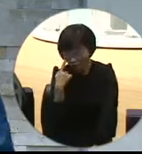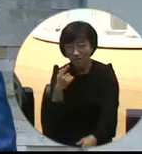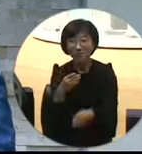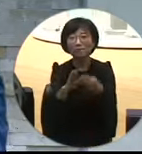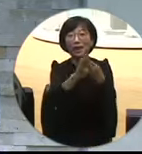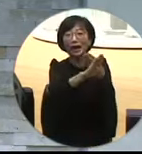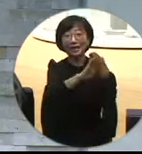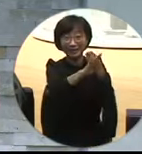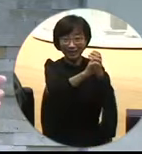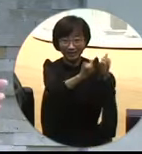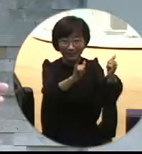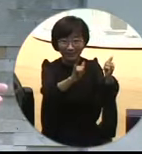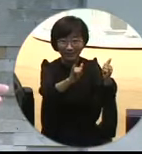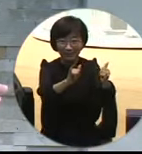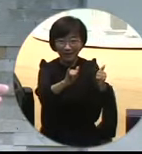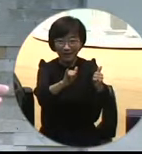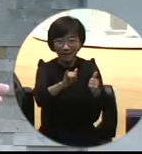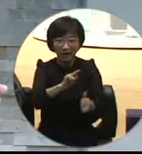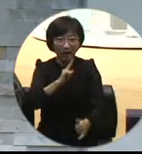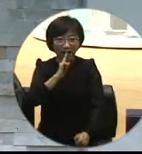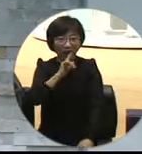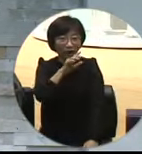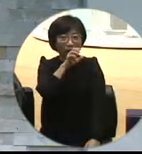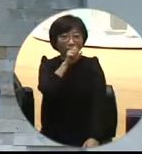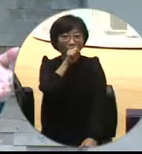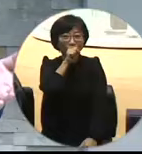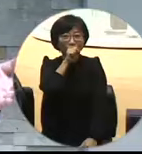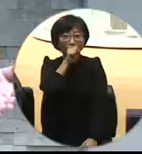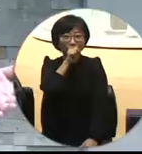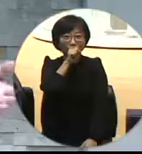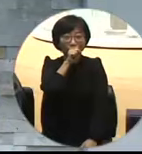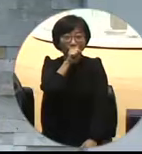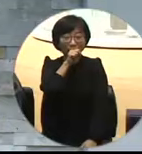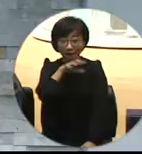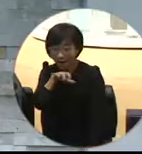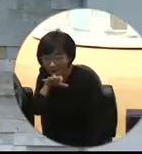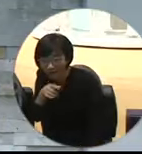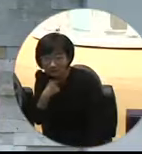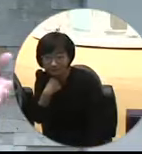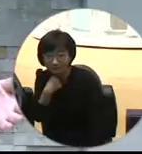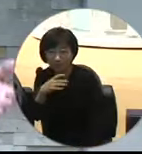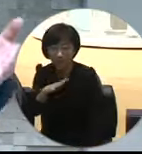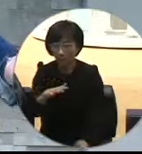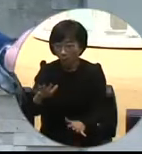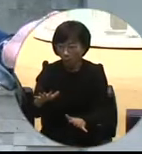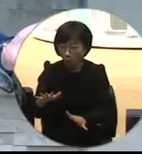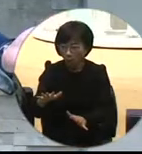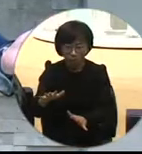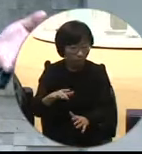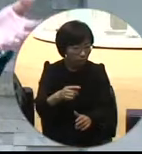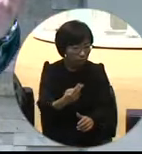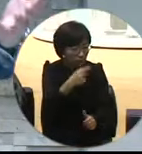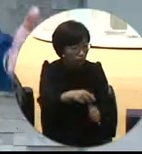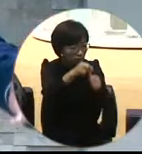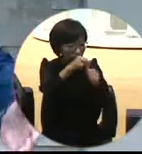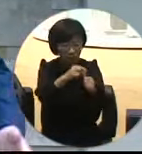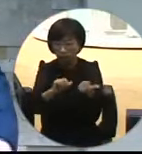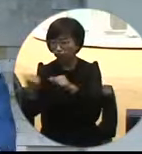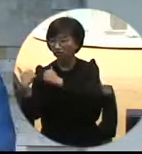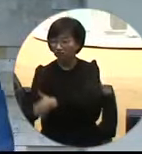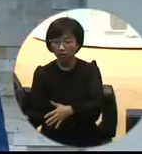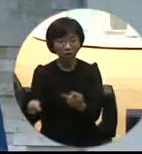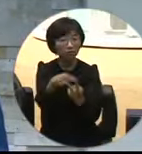뭐요? 한마디도 토를 못 달았어요. 손을 향하는 악을 향하는 살리는 것 죽이는 은혜 오르냐? 너희들 봐라.